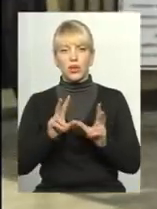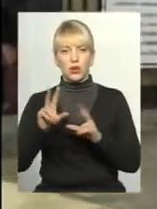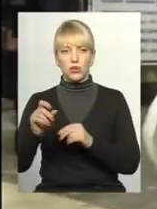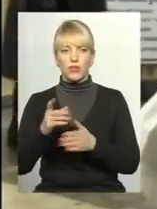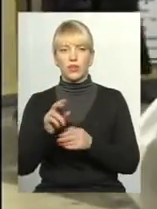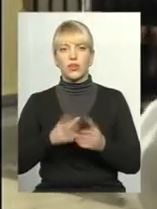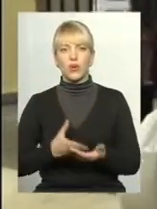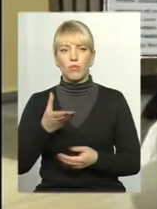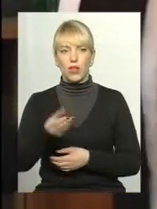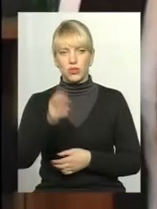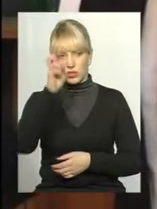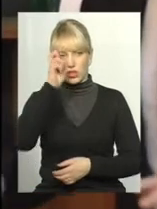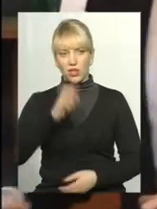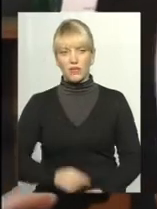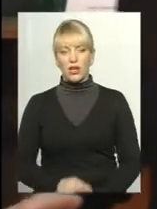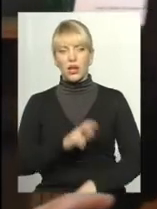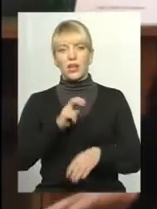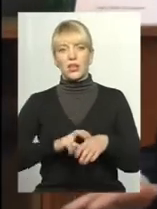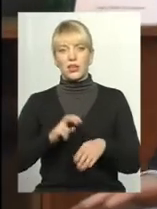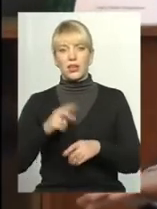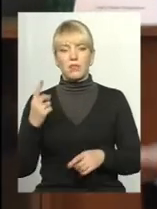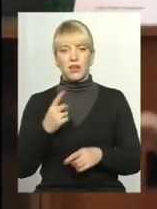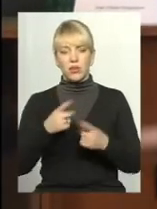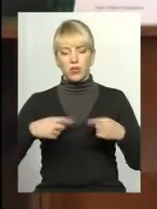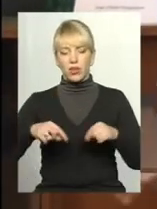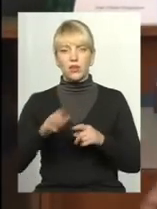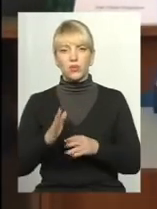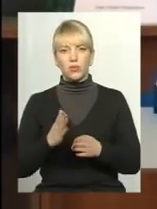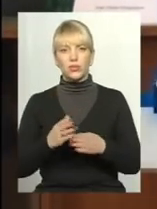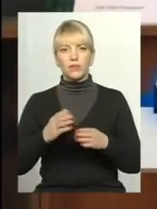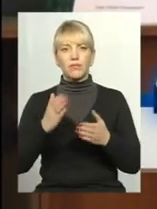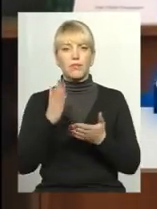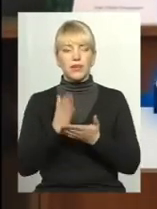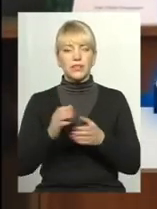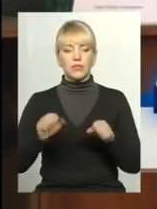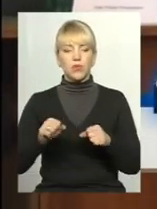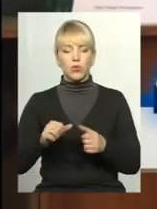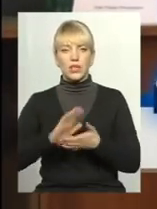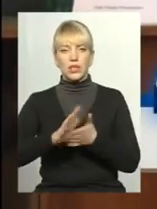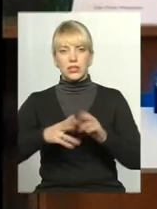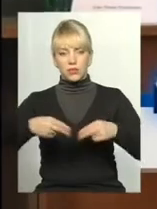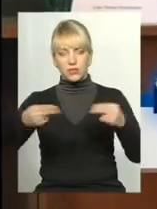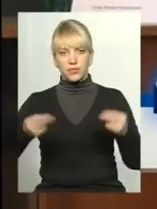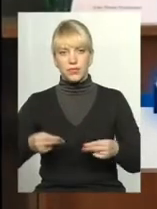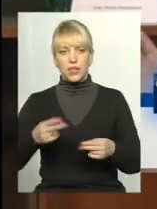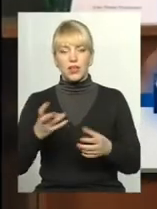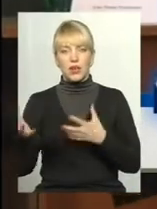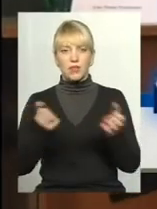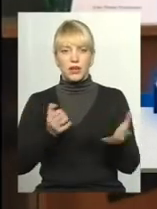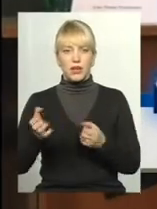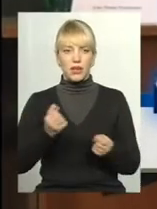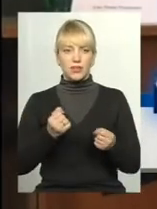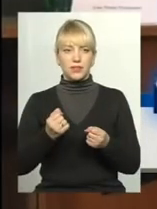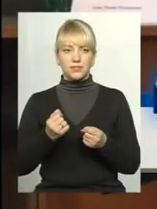оплачених державою. Лікар первинної ланки матиме змогу заключати угоди зі своїми пацієнтами, набирати собі